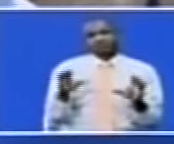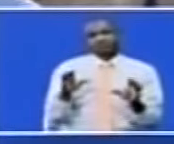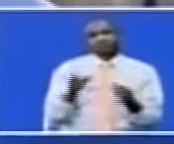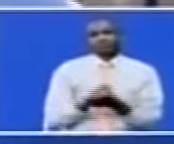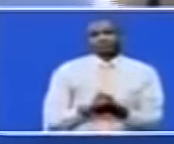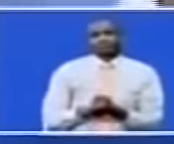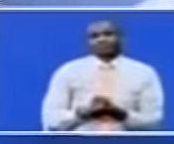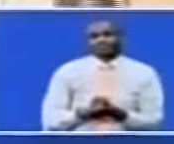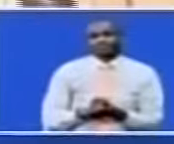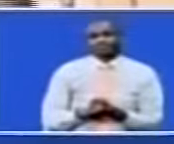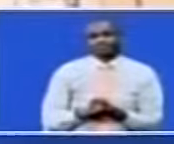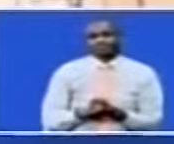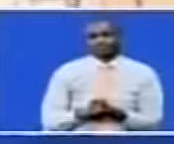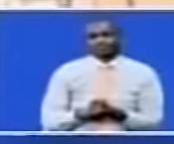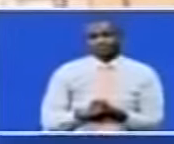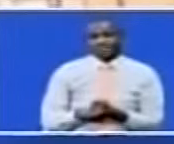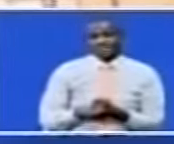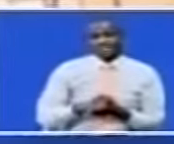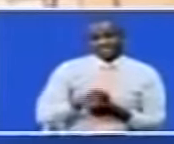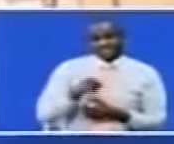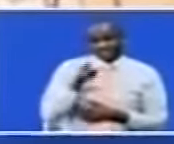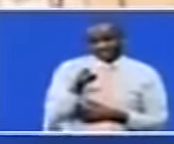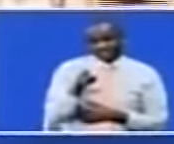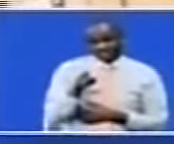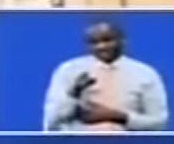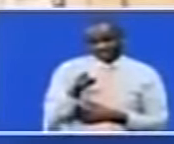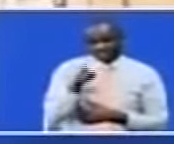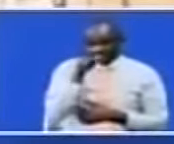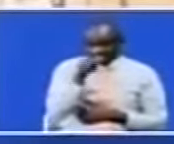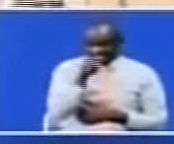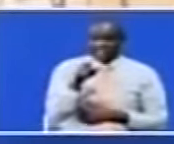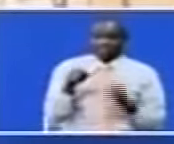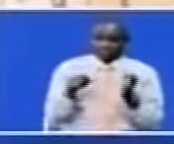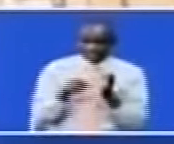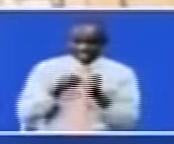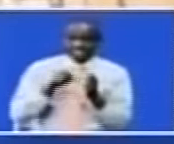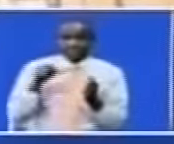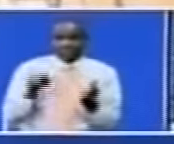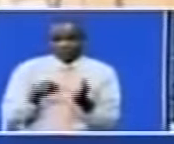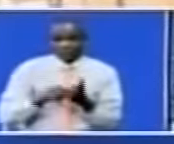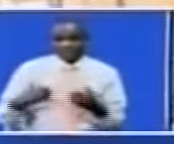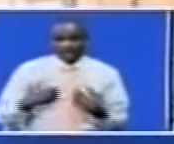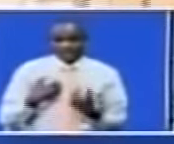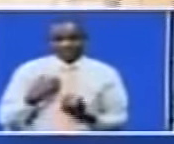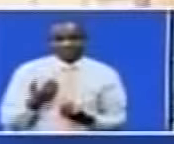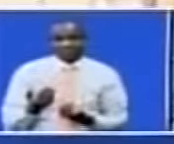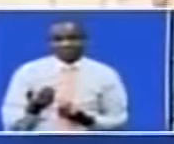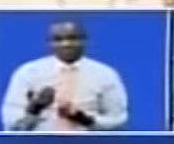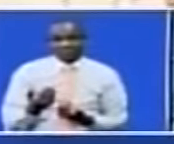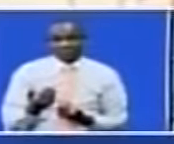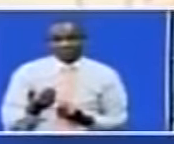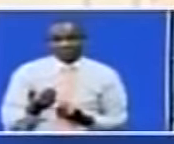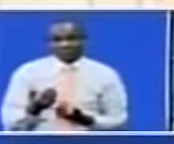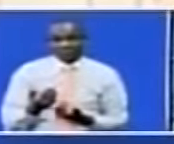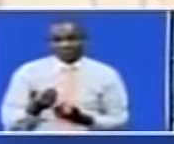mahali ya kukunywa. Commitment kwamba hili ajali lililotokea mwezi